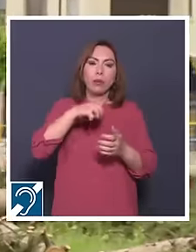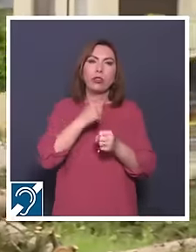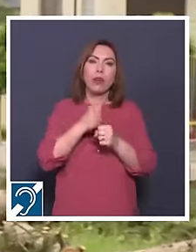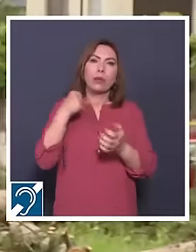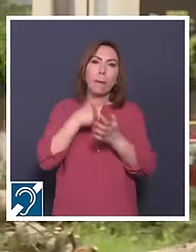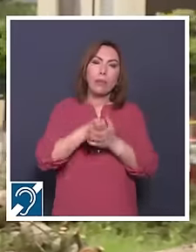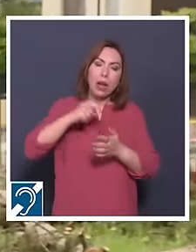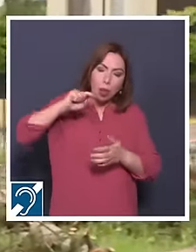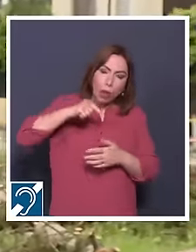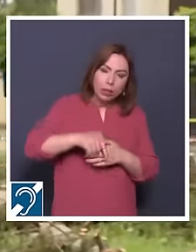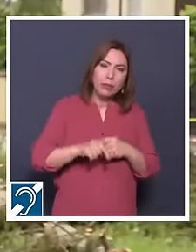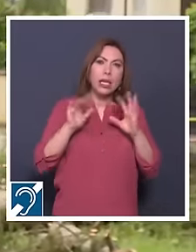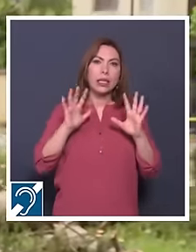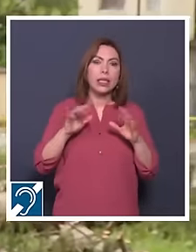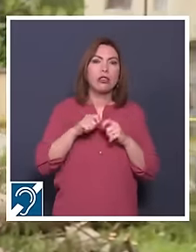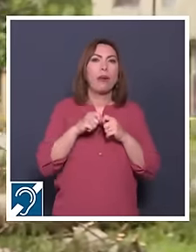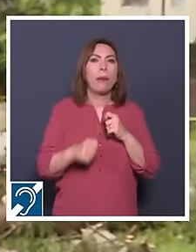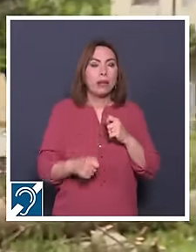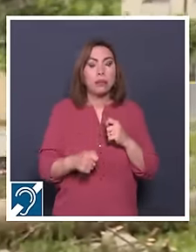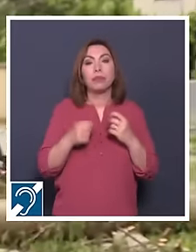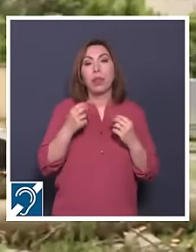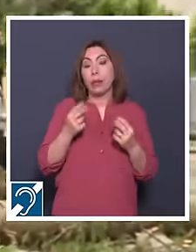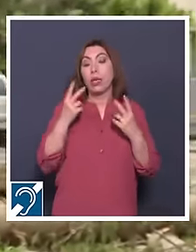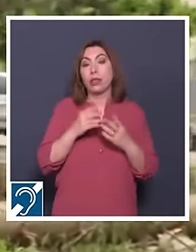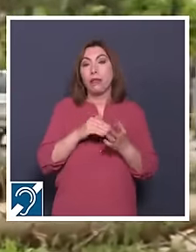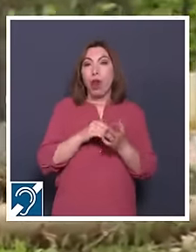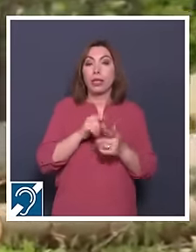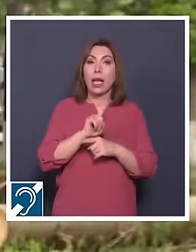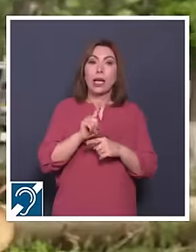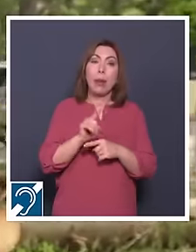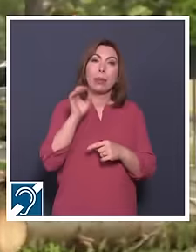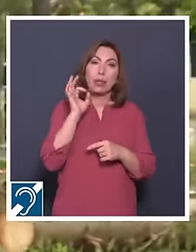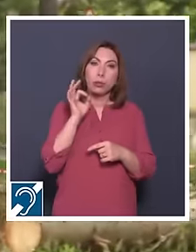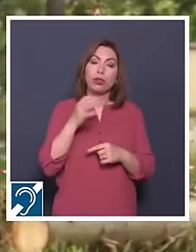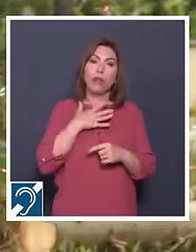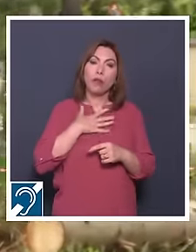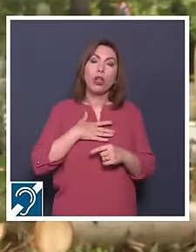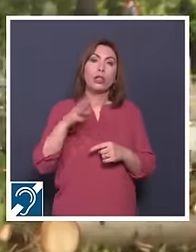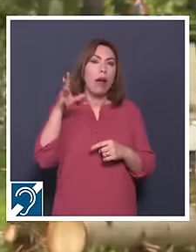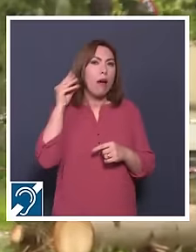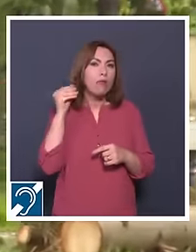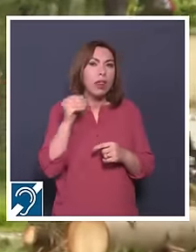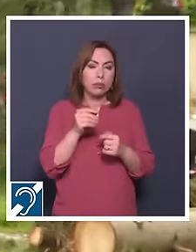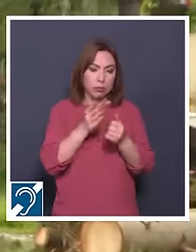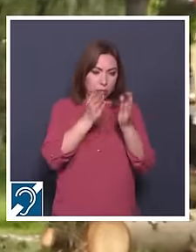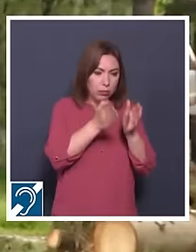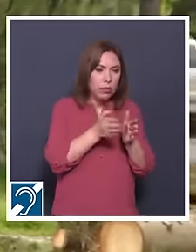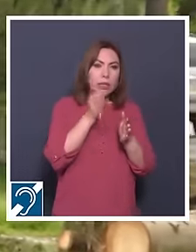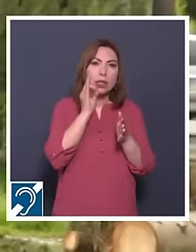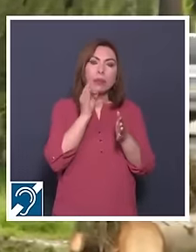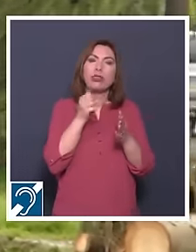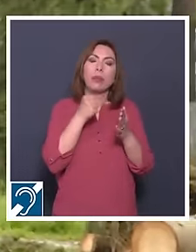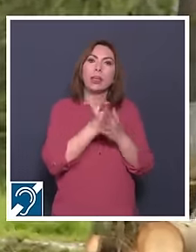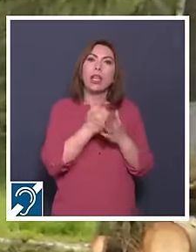la o adâncime de 10 metri, bineînțeles folosind echipamente speciale. Vor să afle pe de o parte